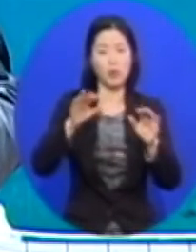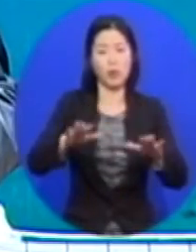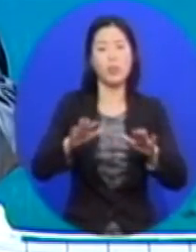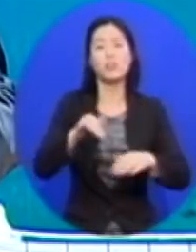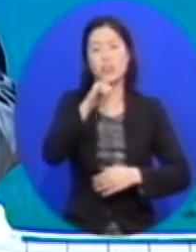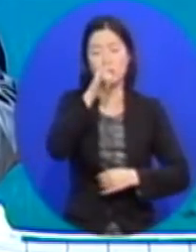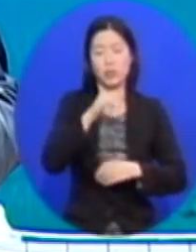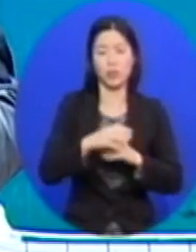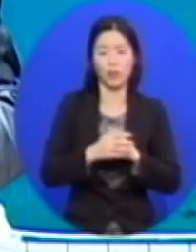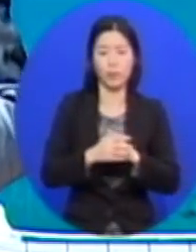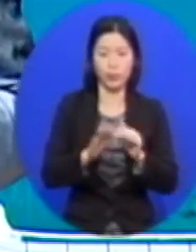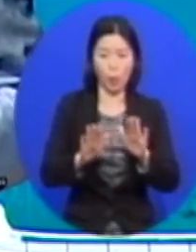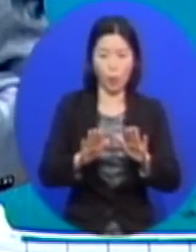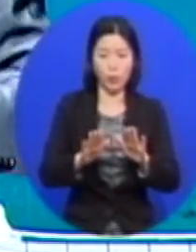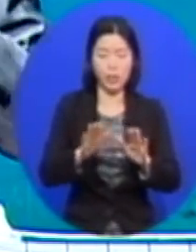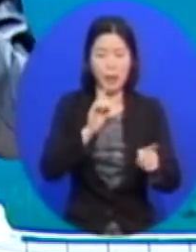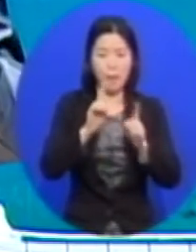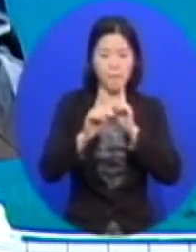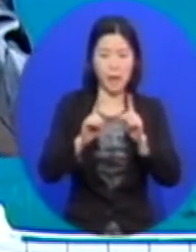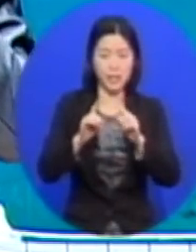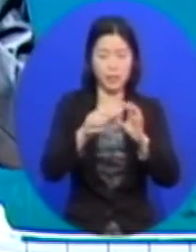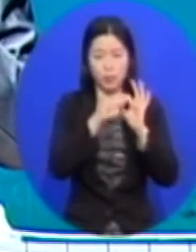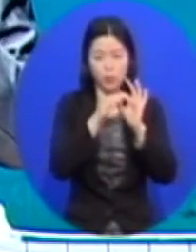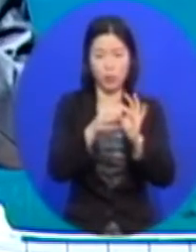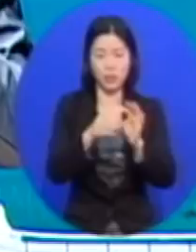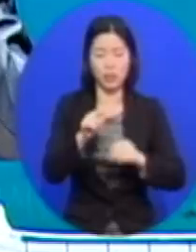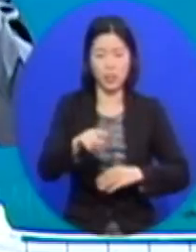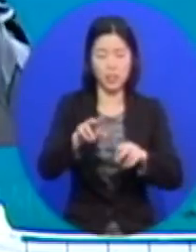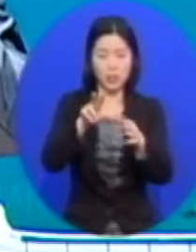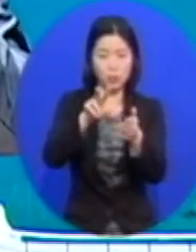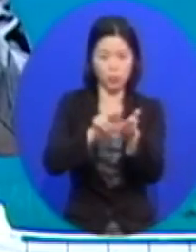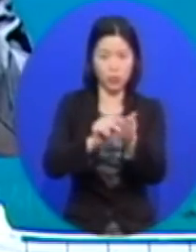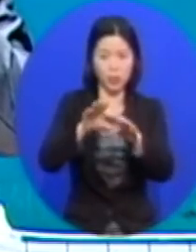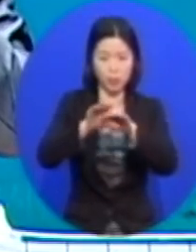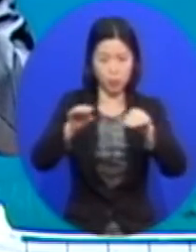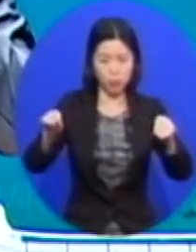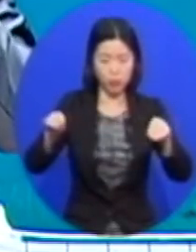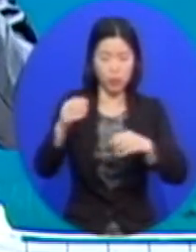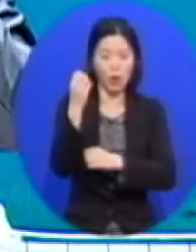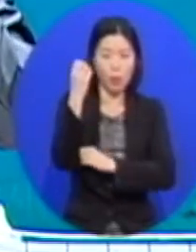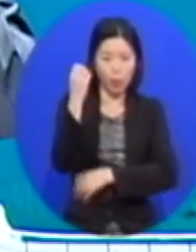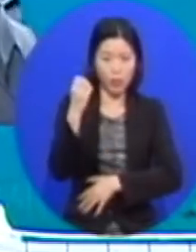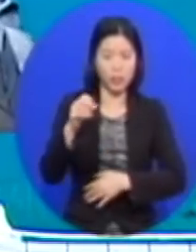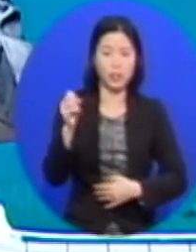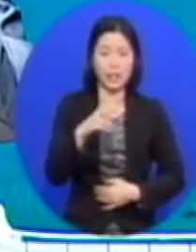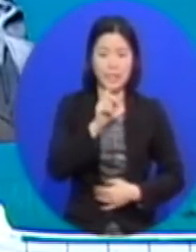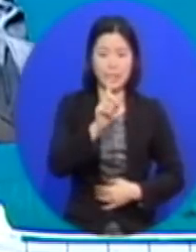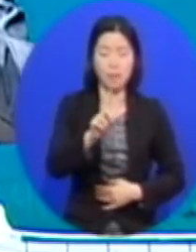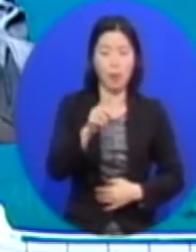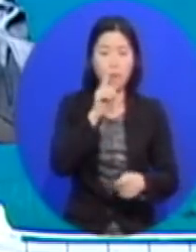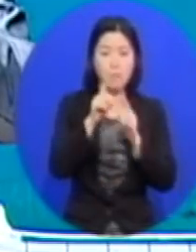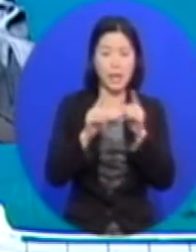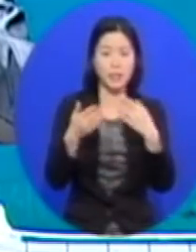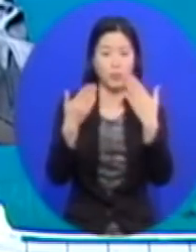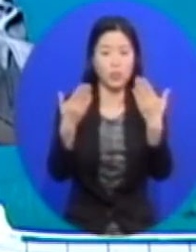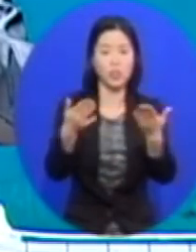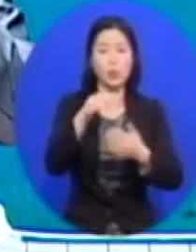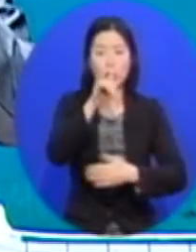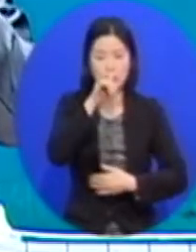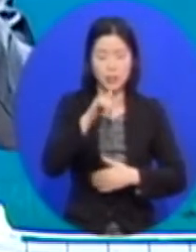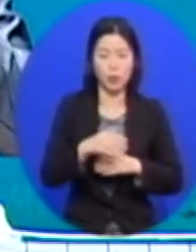오늘 말씀을 통해서 이 문제를 풀을 원리를 다시 한 번 말씀해 주고 계십니다